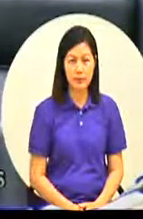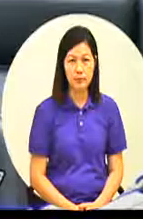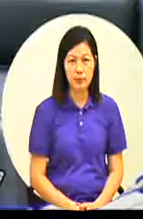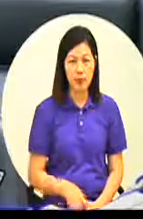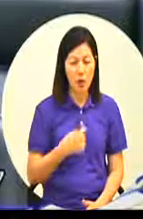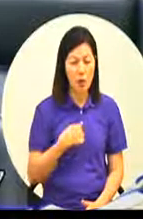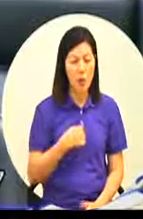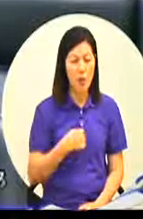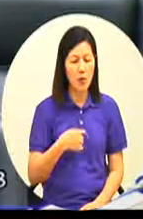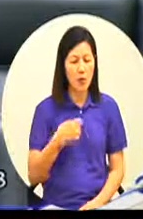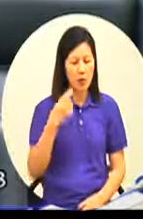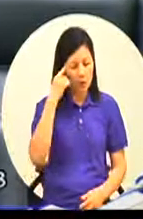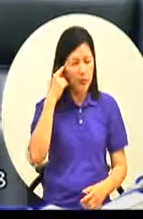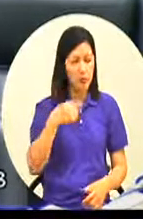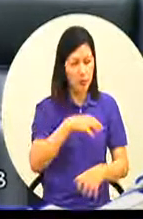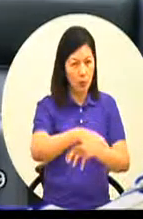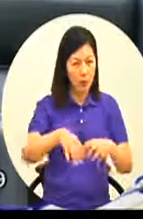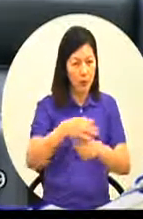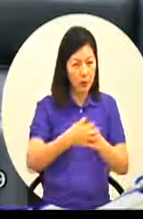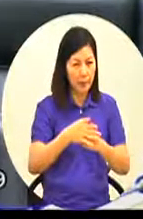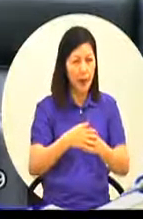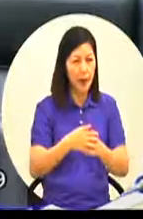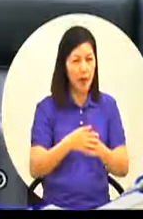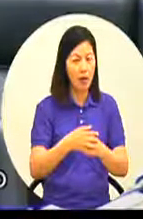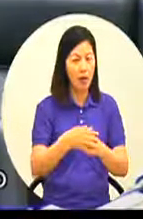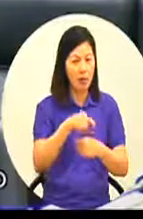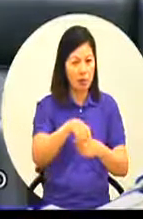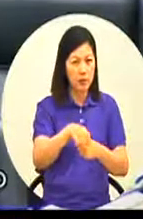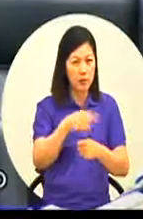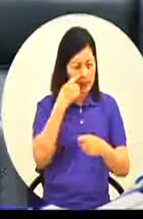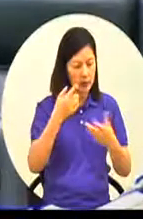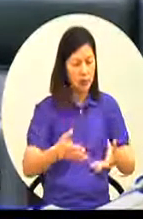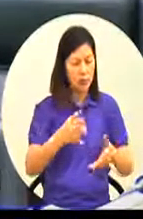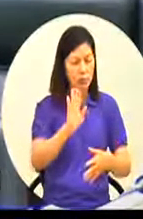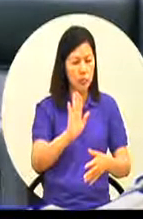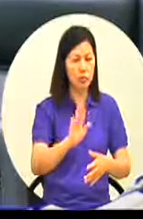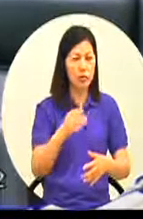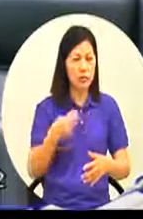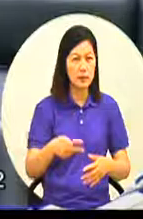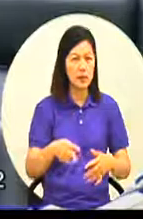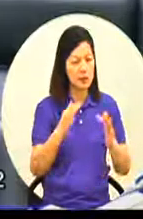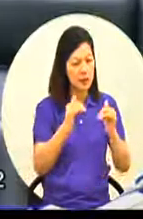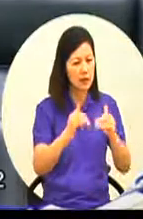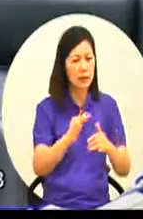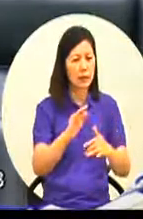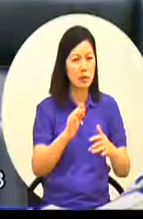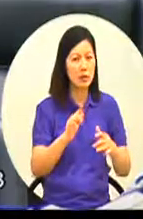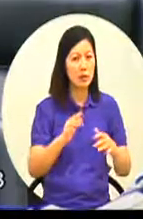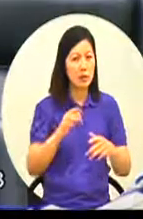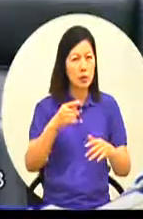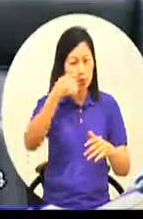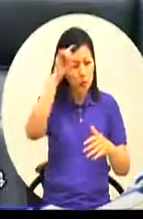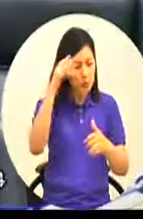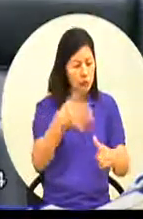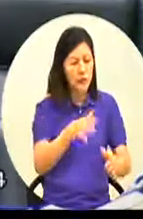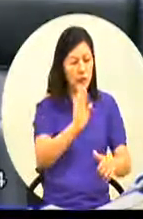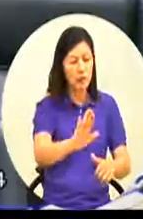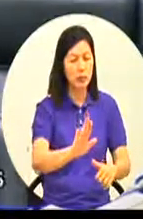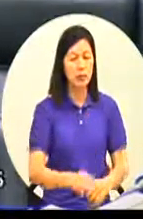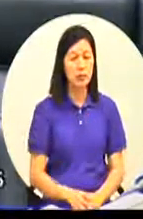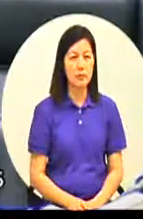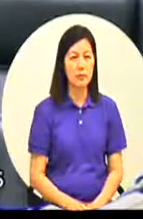常讲究一个环保的人呐、啊。啊，但是这种属于一个礼俗的一个部分啊，哦、除非我们是有更好的一个替代方